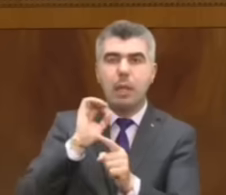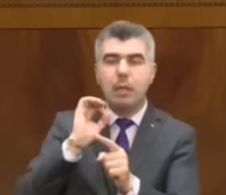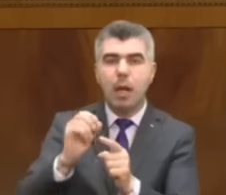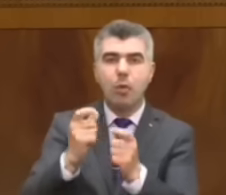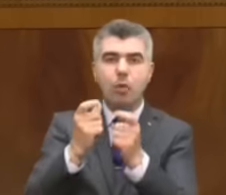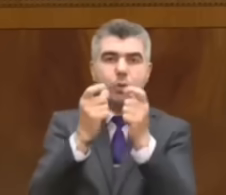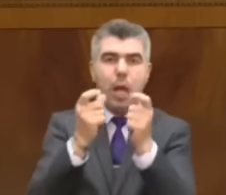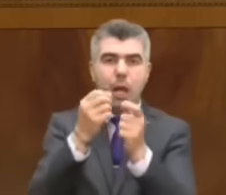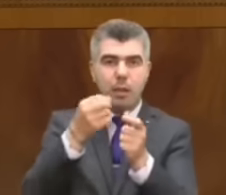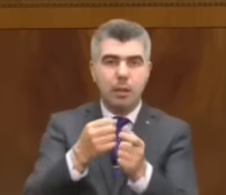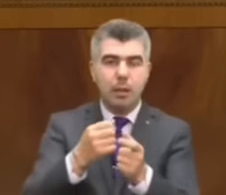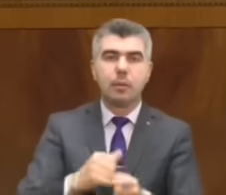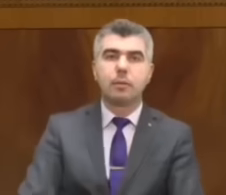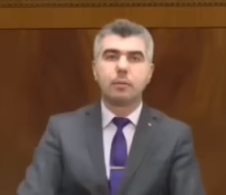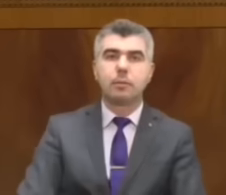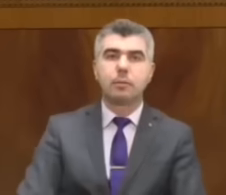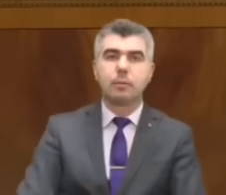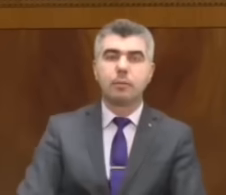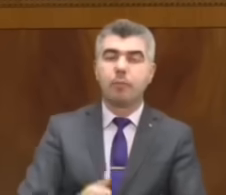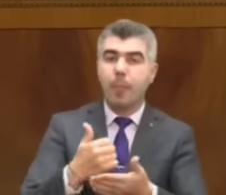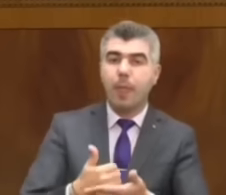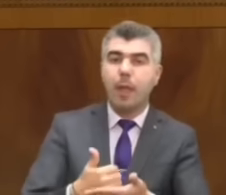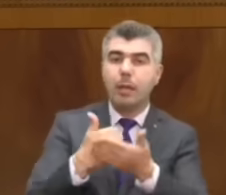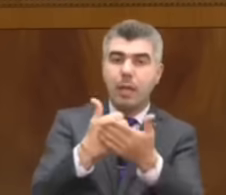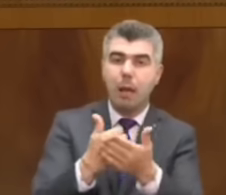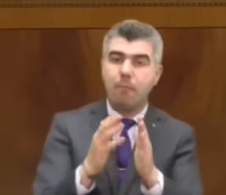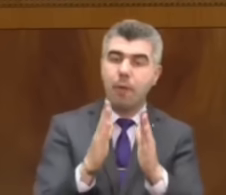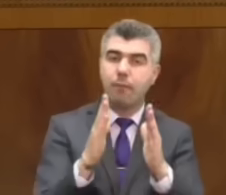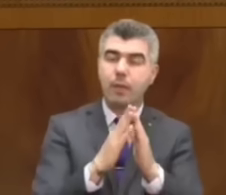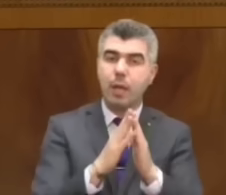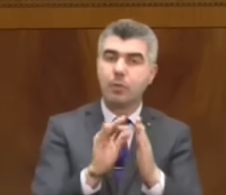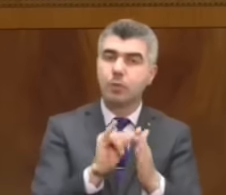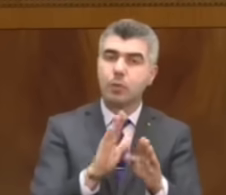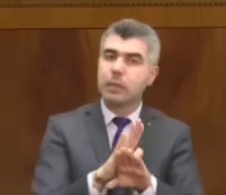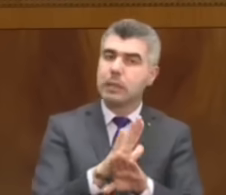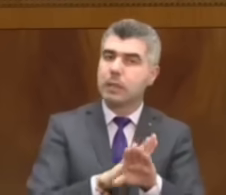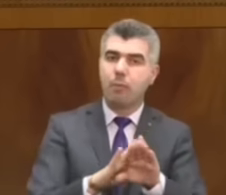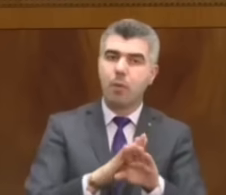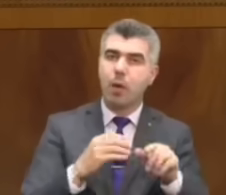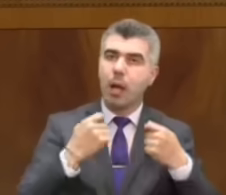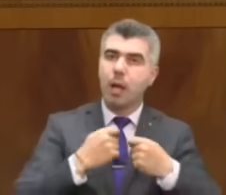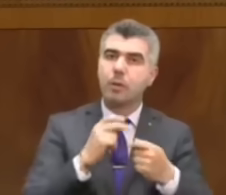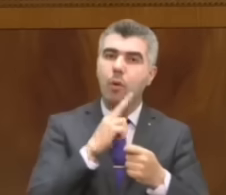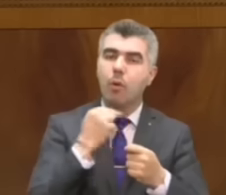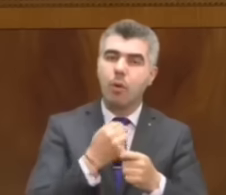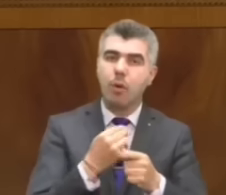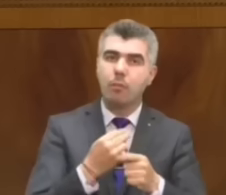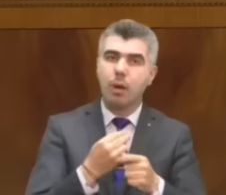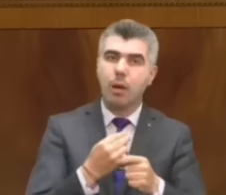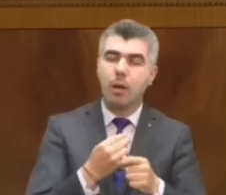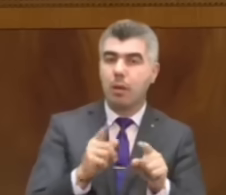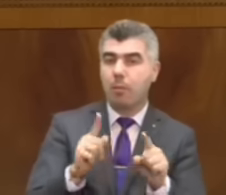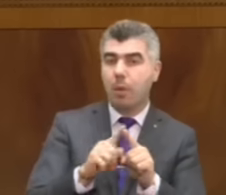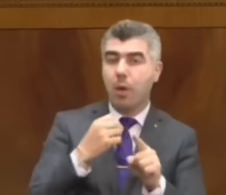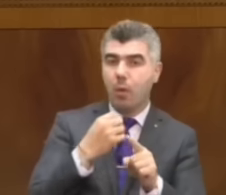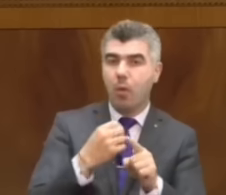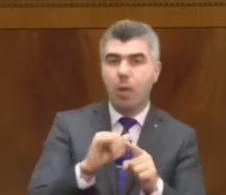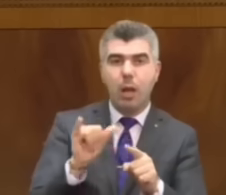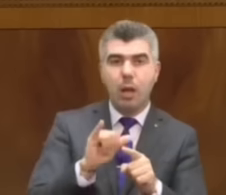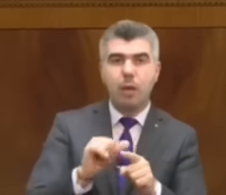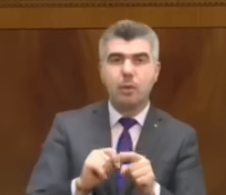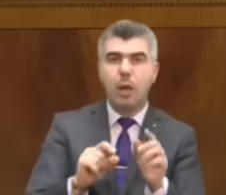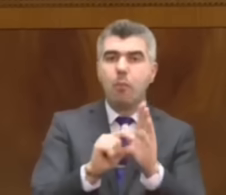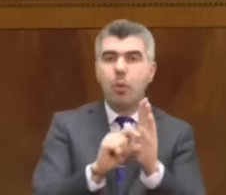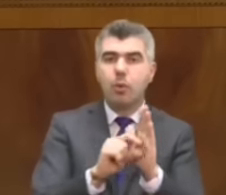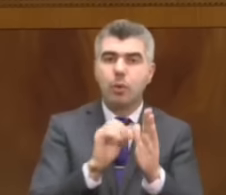والمضاربين. الدعم ديال السكن، السيد رئيس الحكومة اسمحوا لي نتوجه لكم شخصيا، انتم آخر واحد ممكن تتكلموا على هذا الموضوع، لكم ما